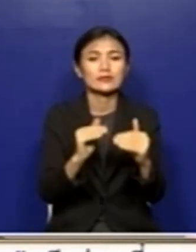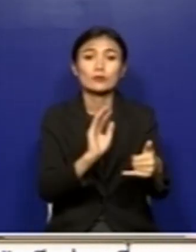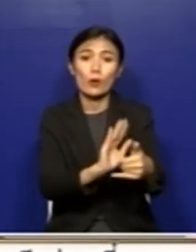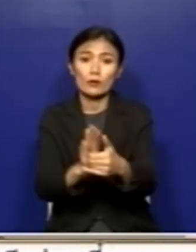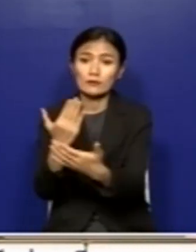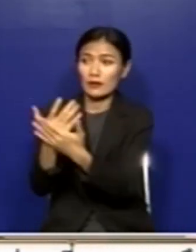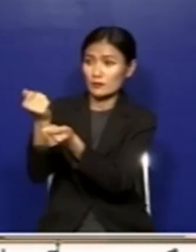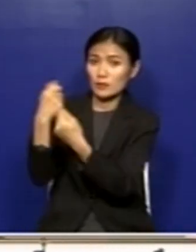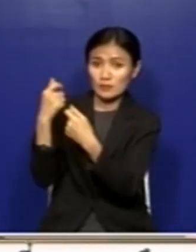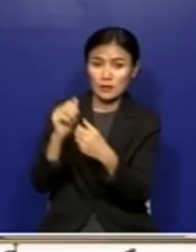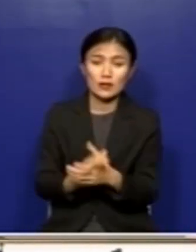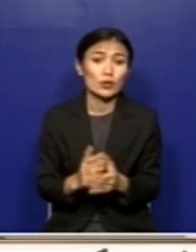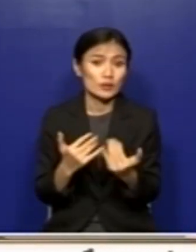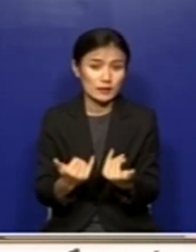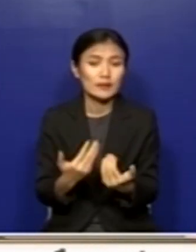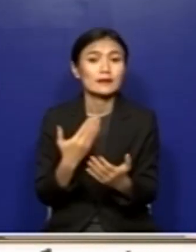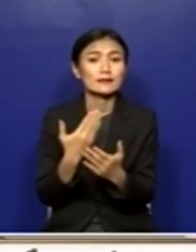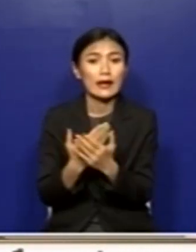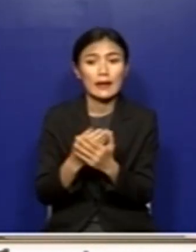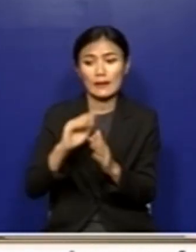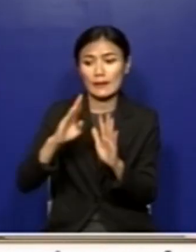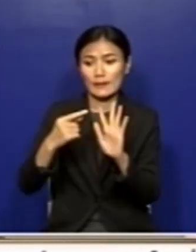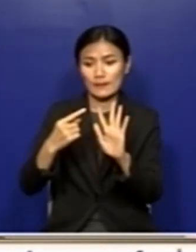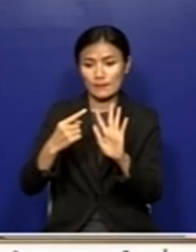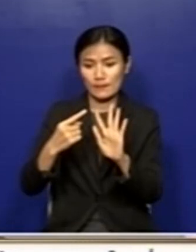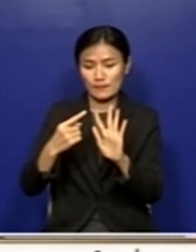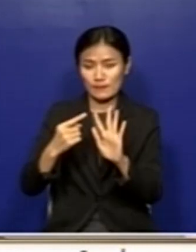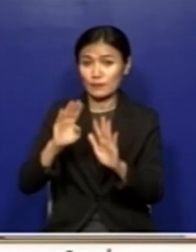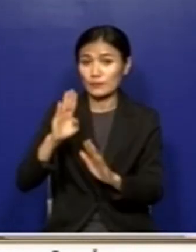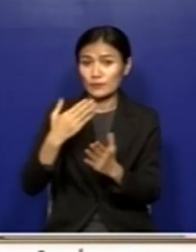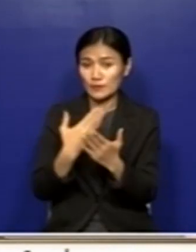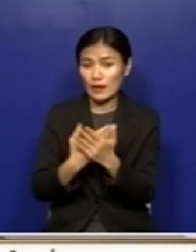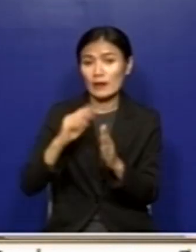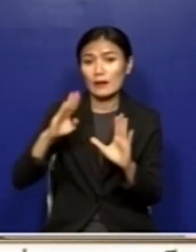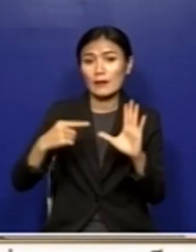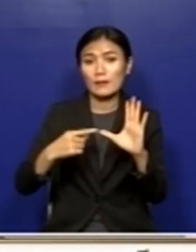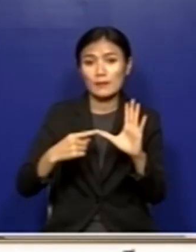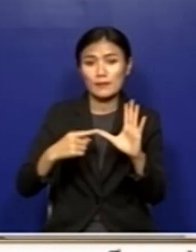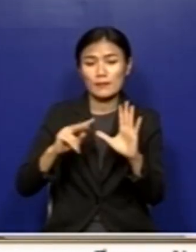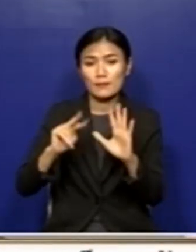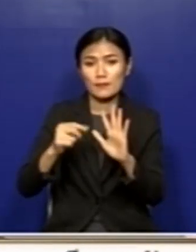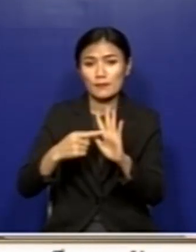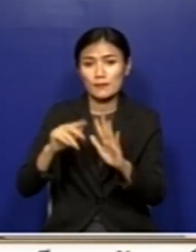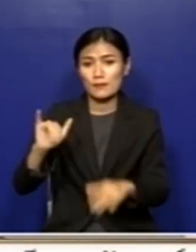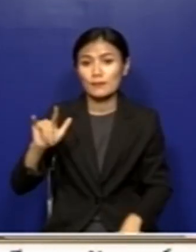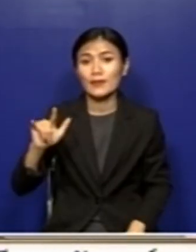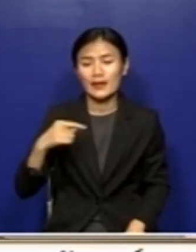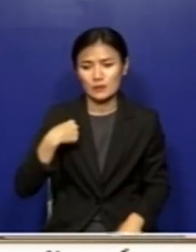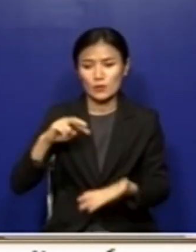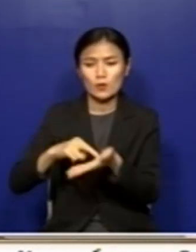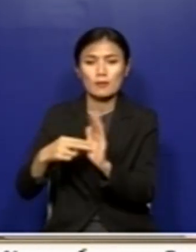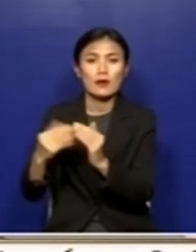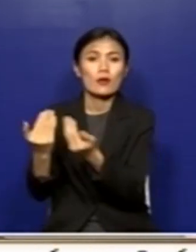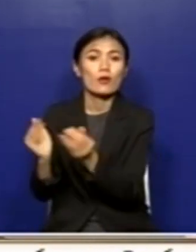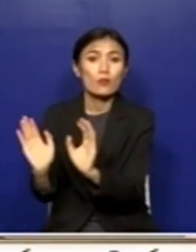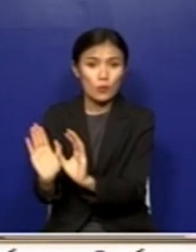นก็ถือว่าเป็นมรดกของคนในครอบครัวแล้วก็ความผิดที่เกิดขึ้นควรจะหาวิธีนิรโทษกรรมนะค